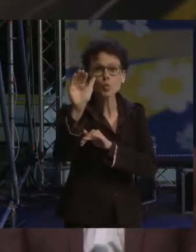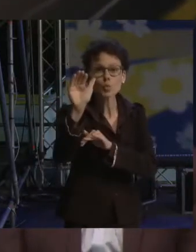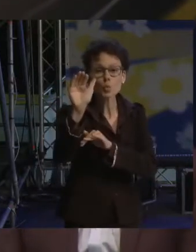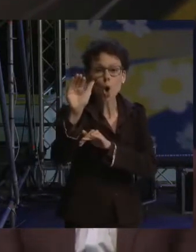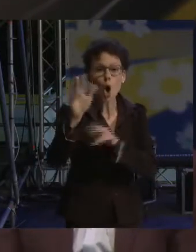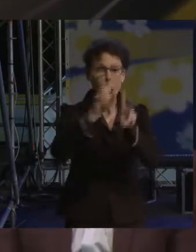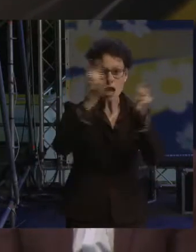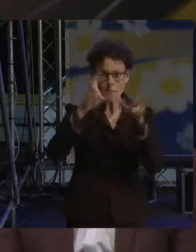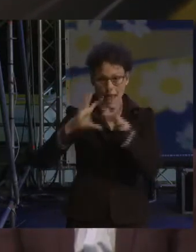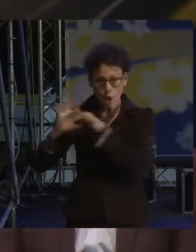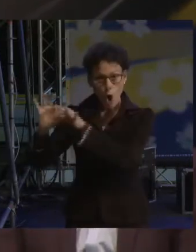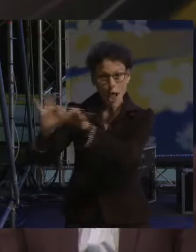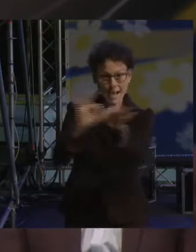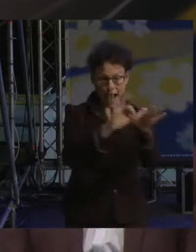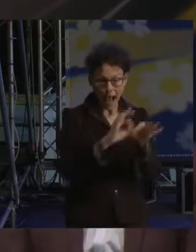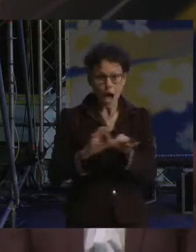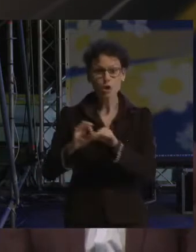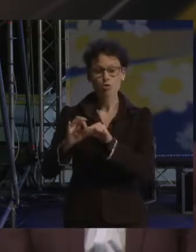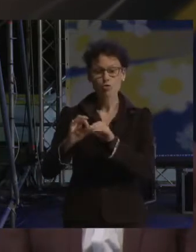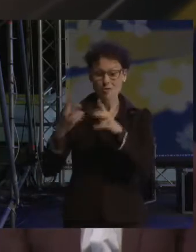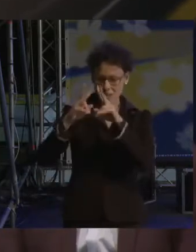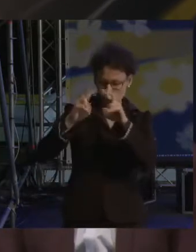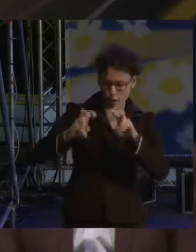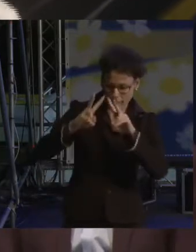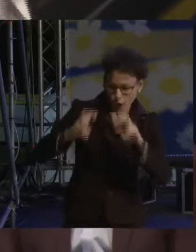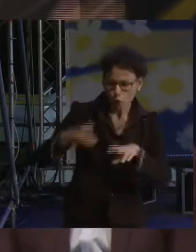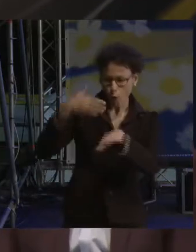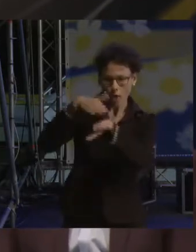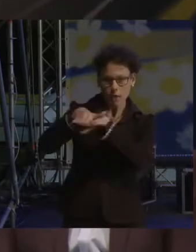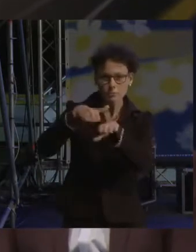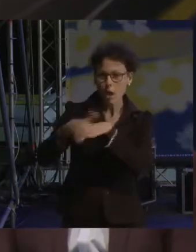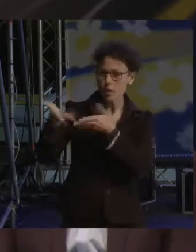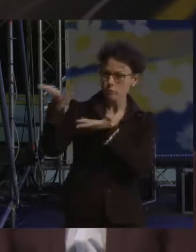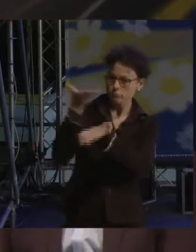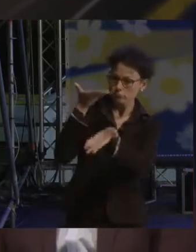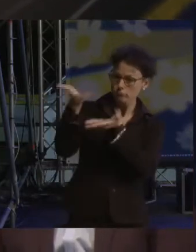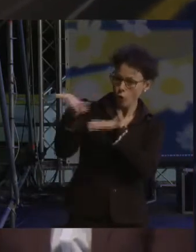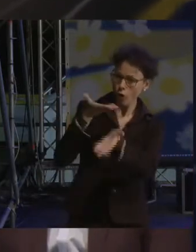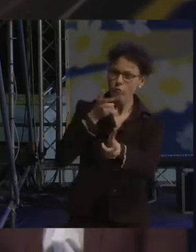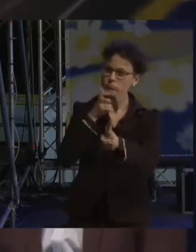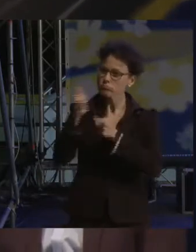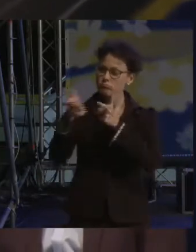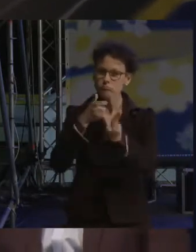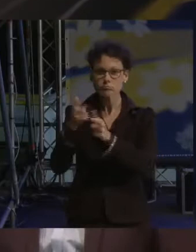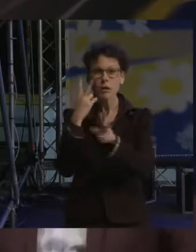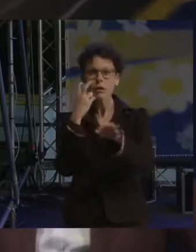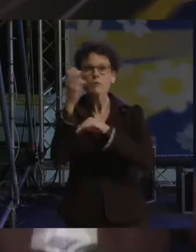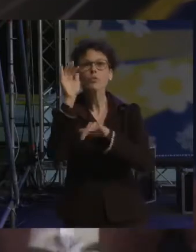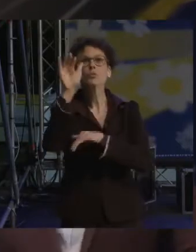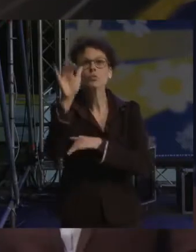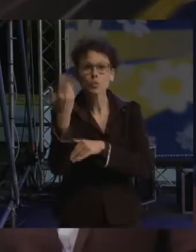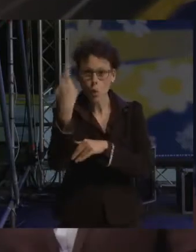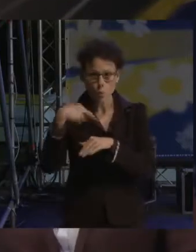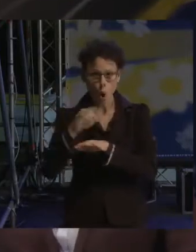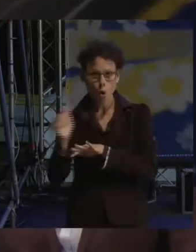un panel di esperti luminari cioè tra i migliori assoluta assoluto in ognuno nello nel loro ruolo e questo